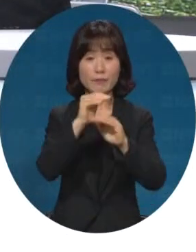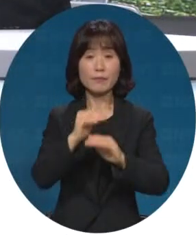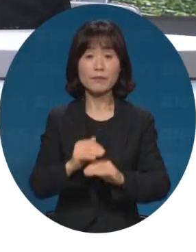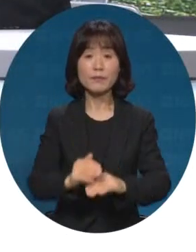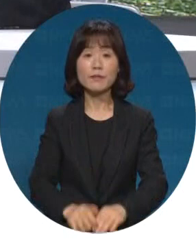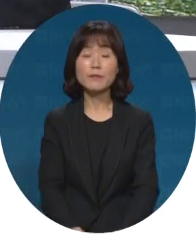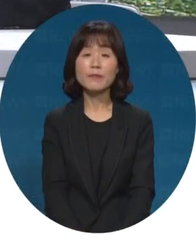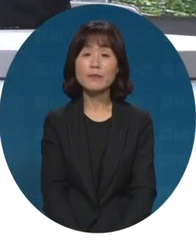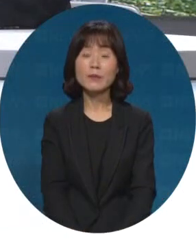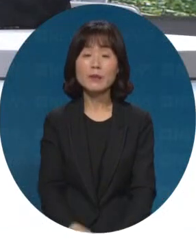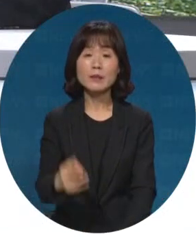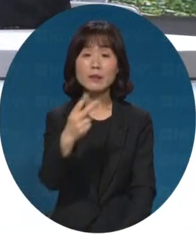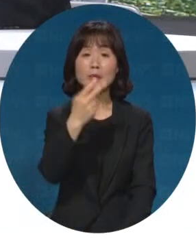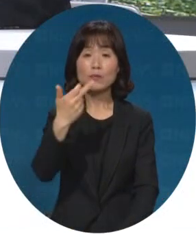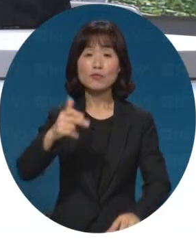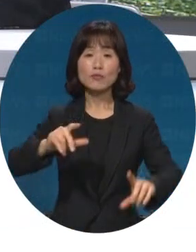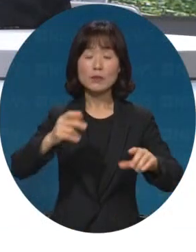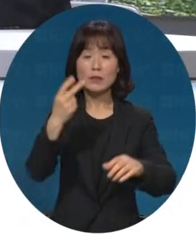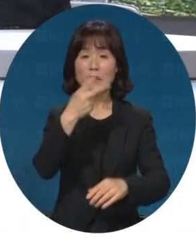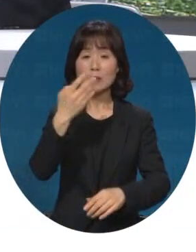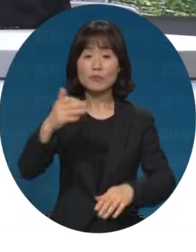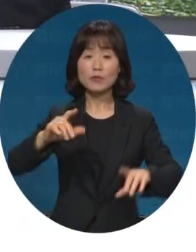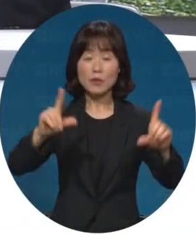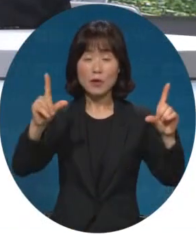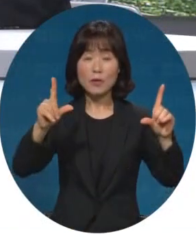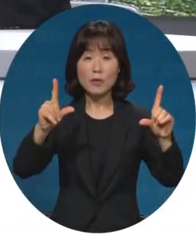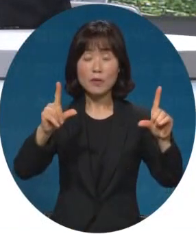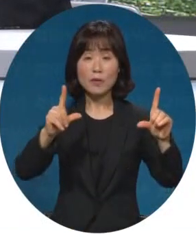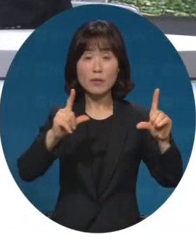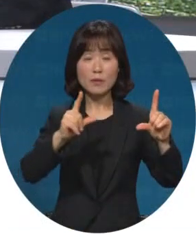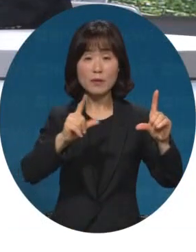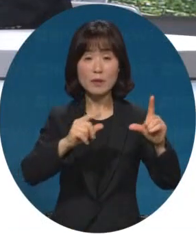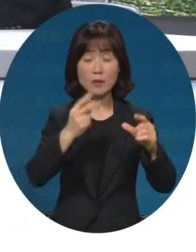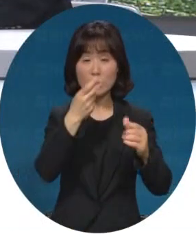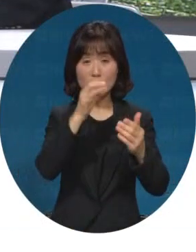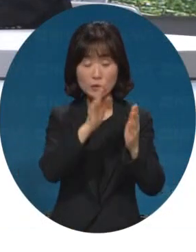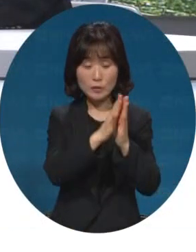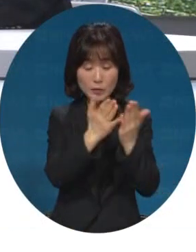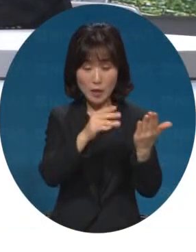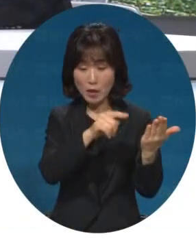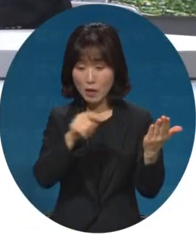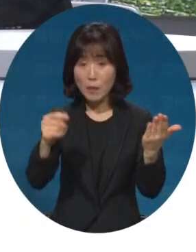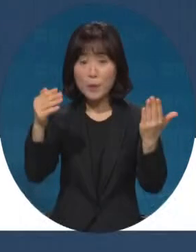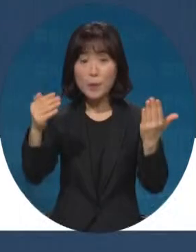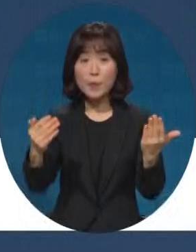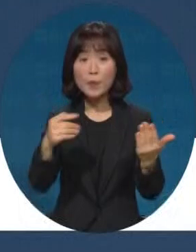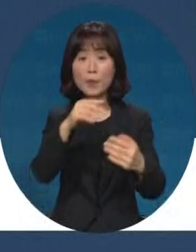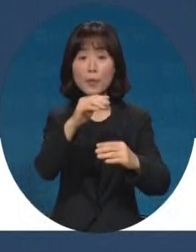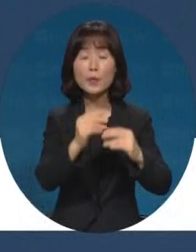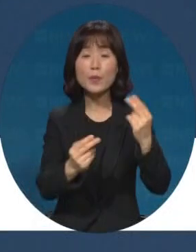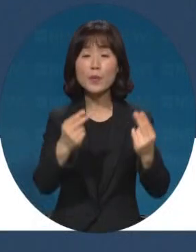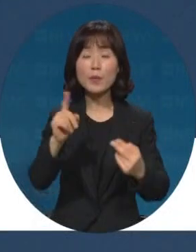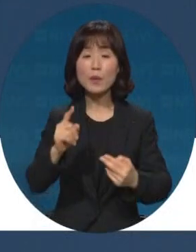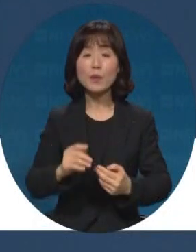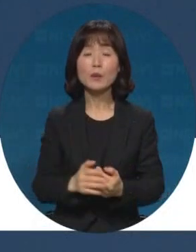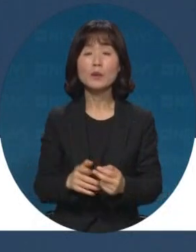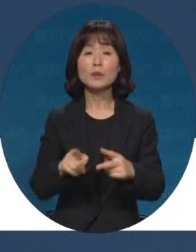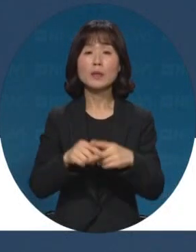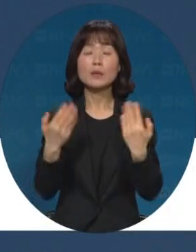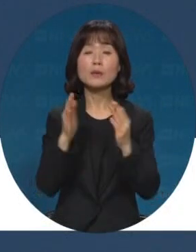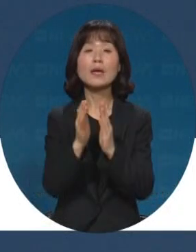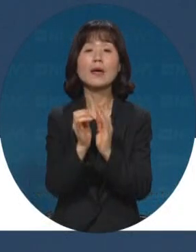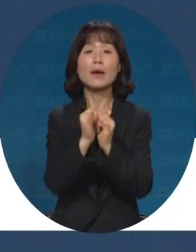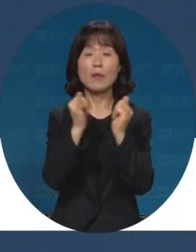부분인데요이 2019년 검정보다 비교하면 어떤 차이가 있었습니까 어 초등학교 역사 교과서 사회 교과서에 나오는